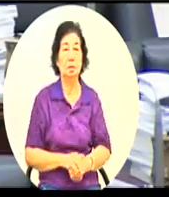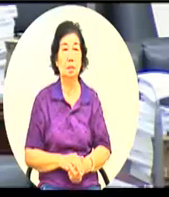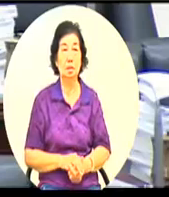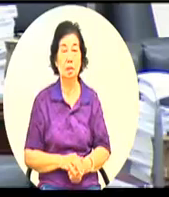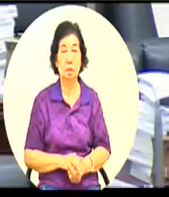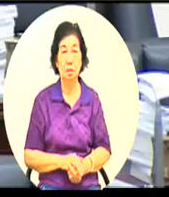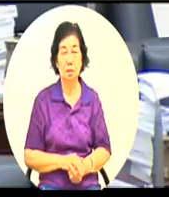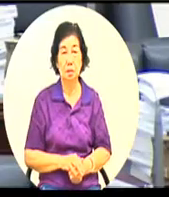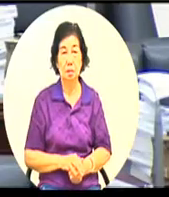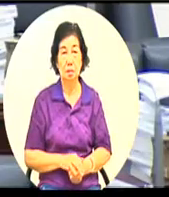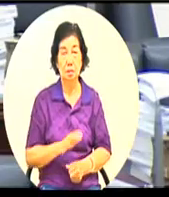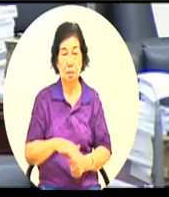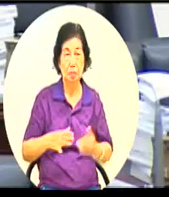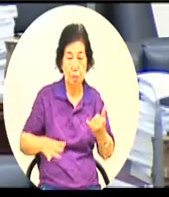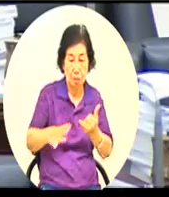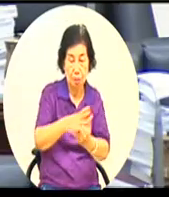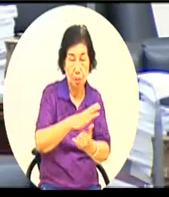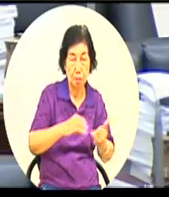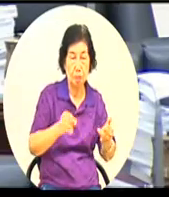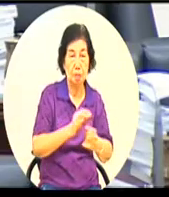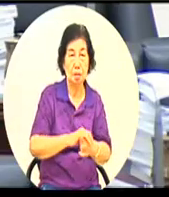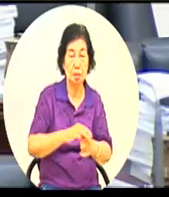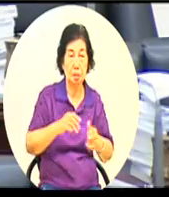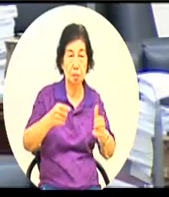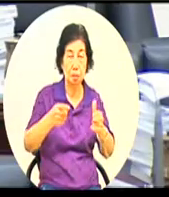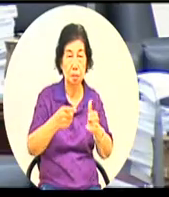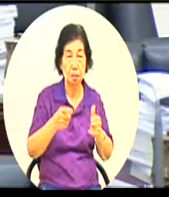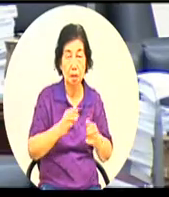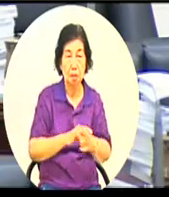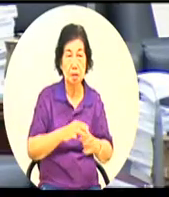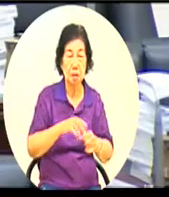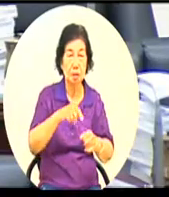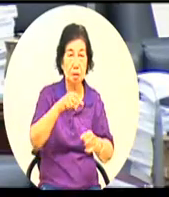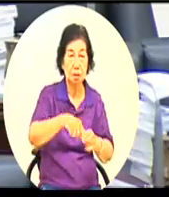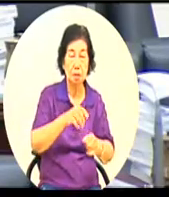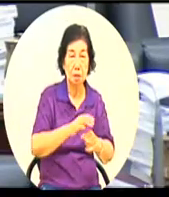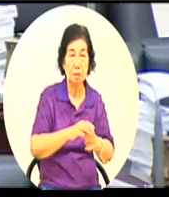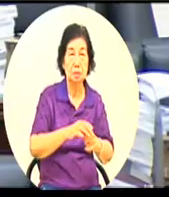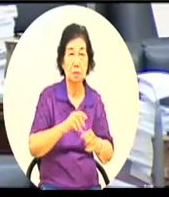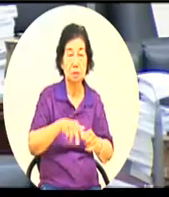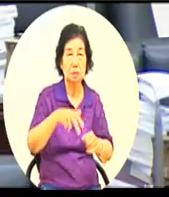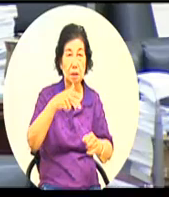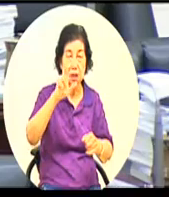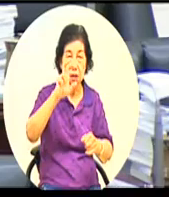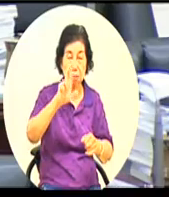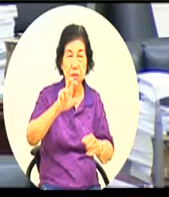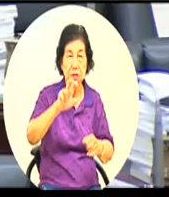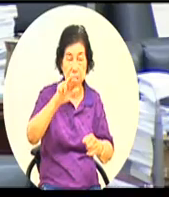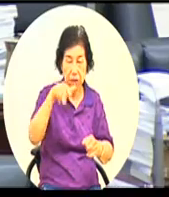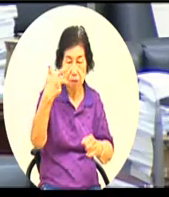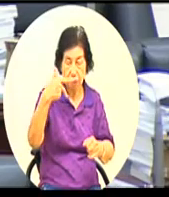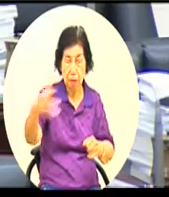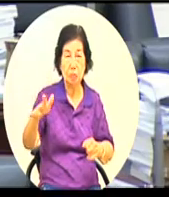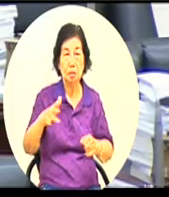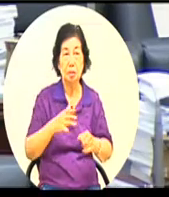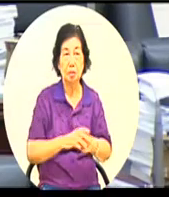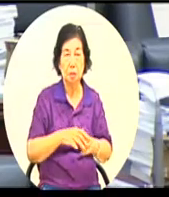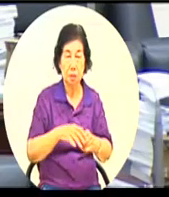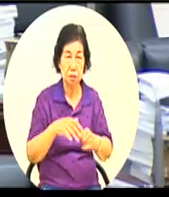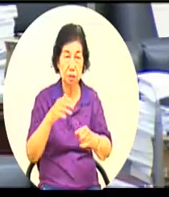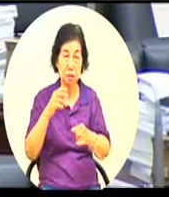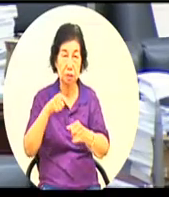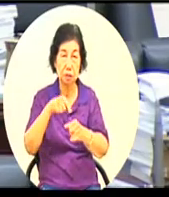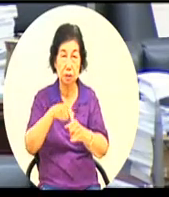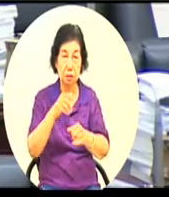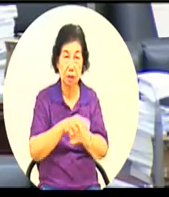咱全台湾拢总有76个空气品质测站的吼，检测站的。咱高雄市的造